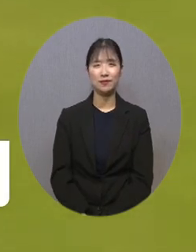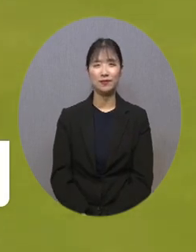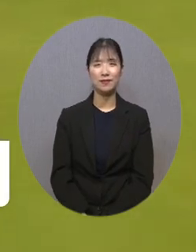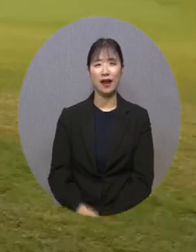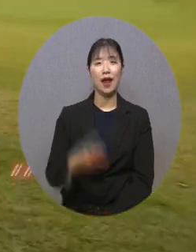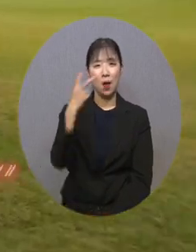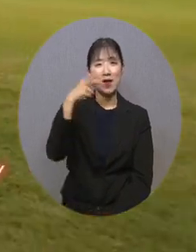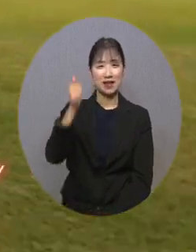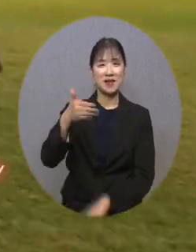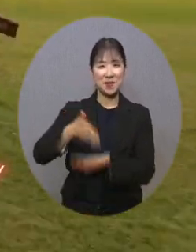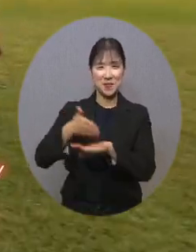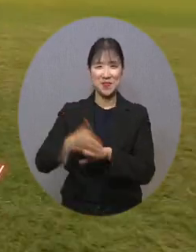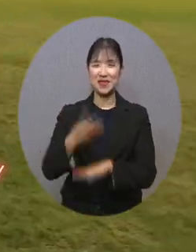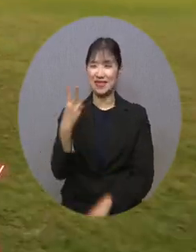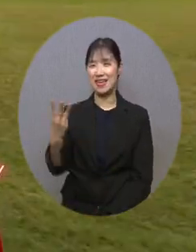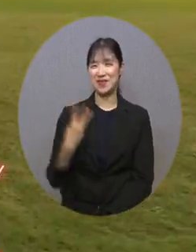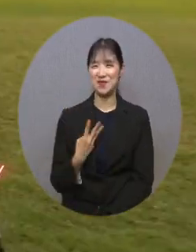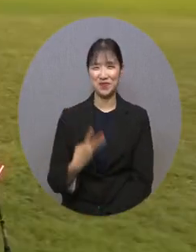주시면 됩니다.